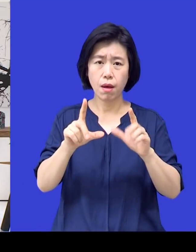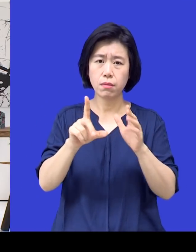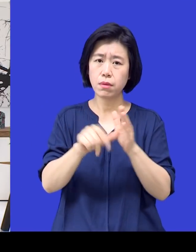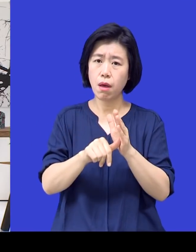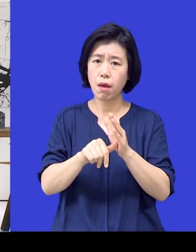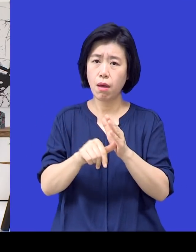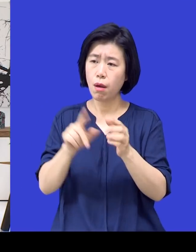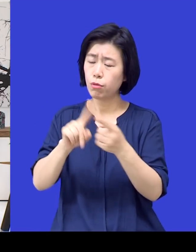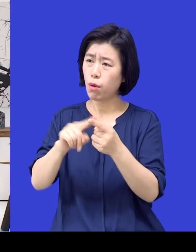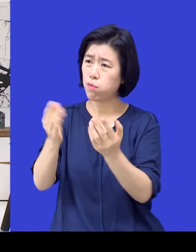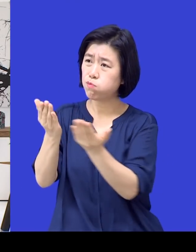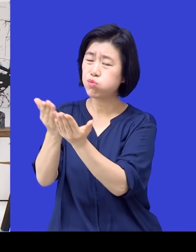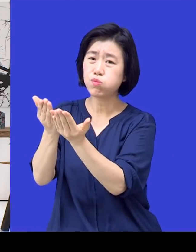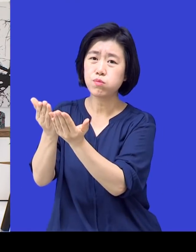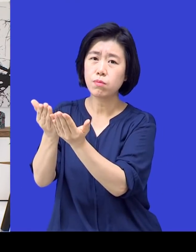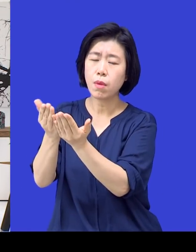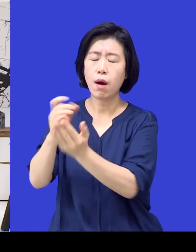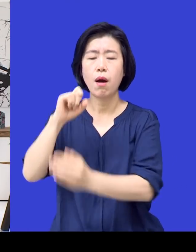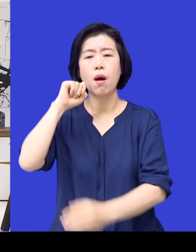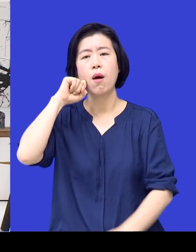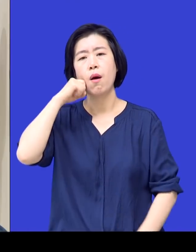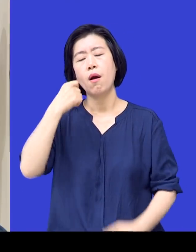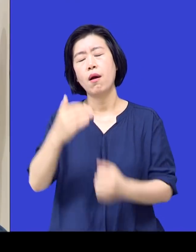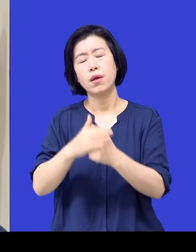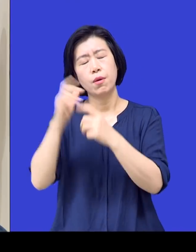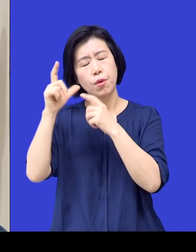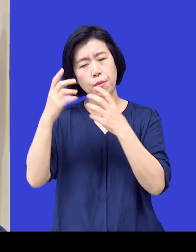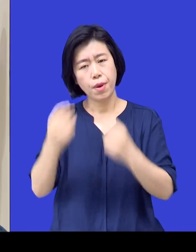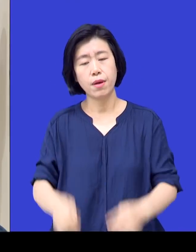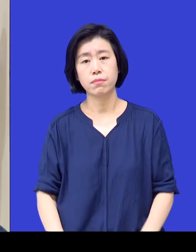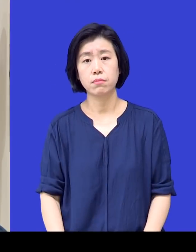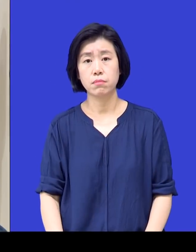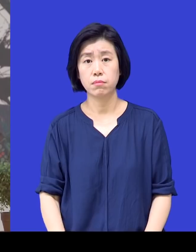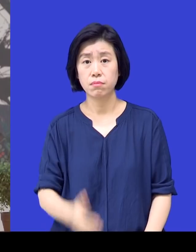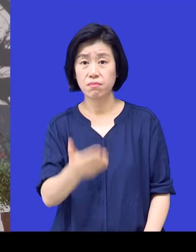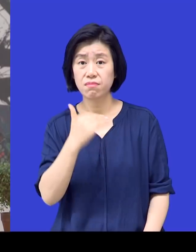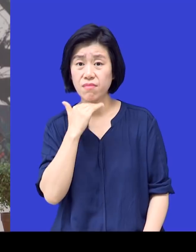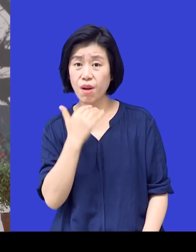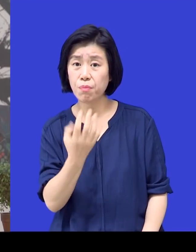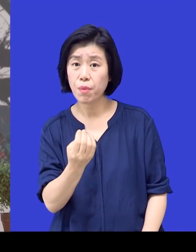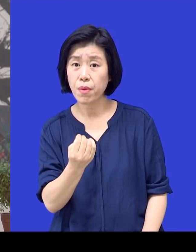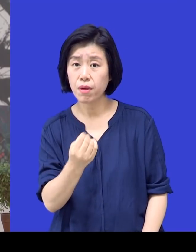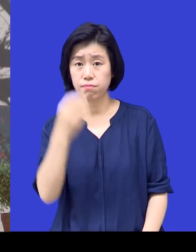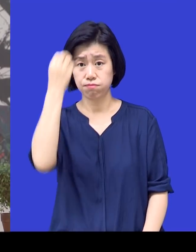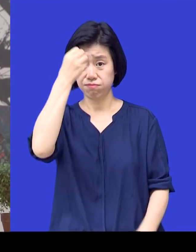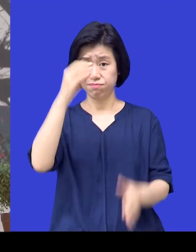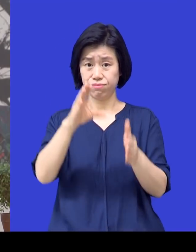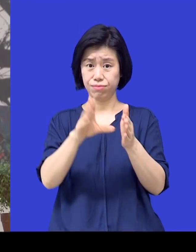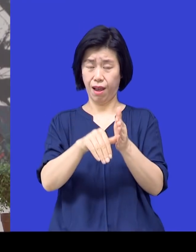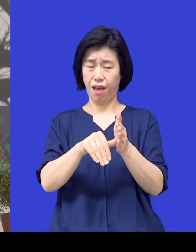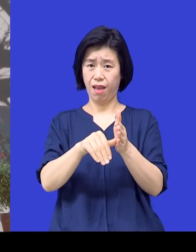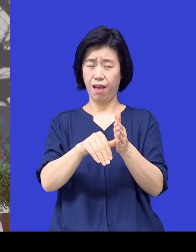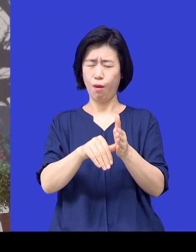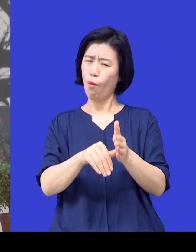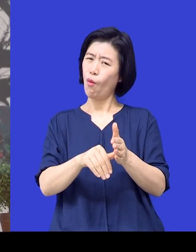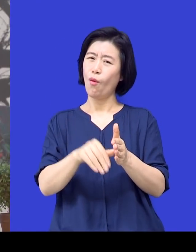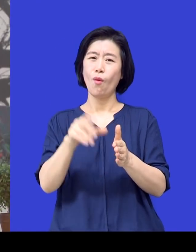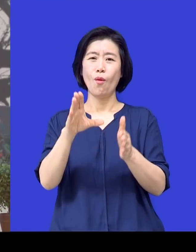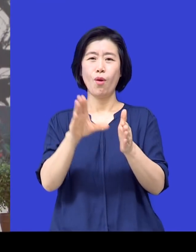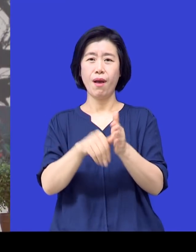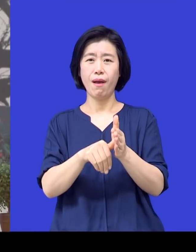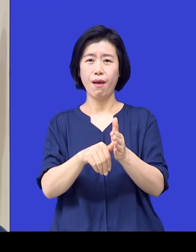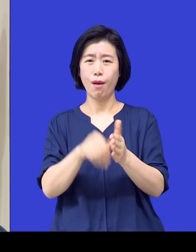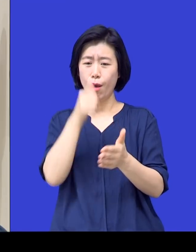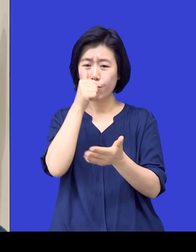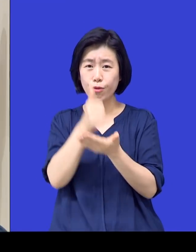근데 아니 보통- 어린 나이 예. 아니었어요? 그때가 한 몇 살 정도? 고등학생 때. 고등학생 때요. 그때 그렇게 죄 문제 예. 그렇게 네. 고민하기가